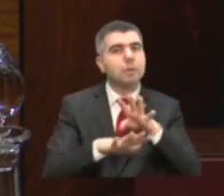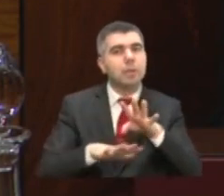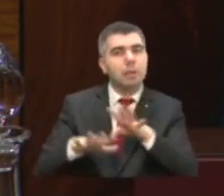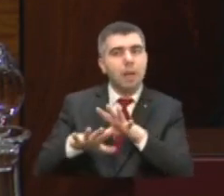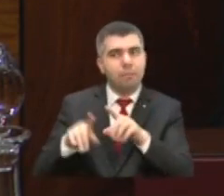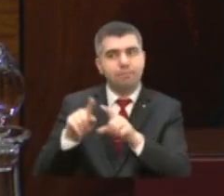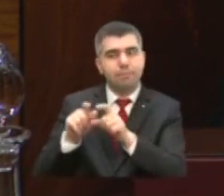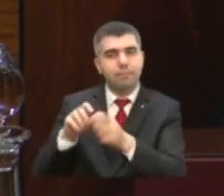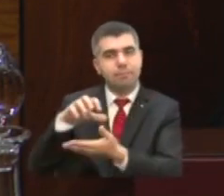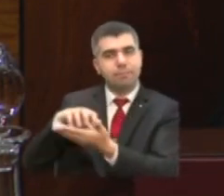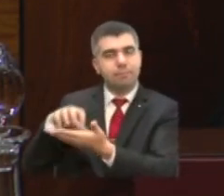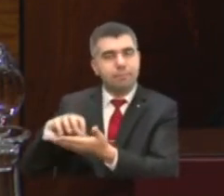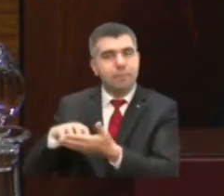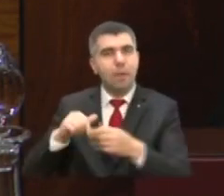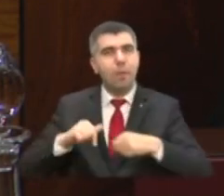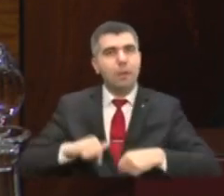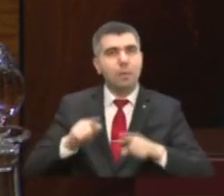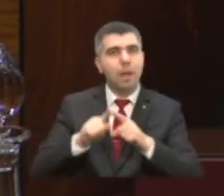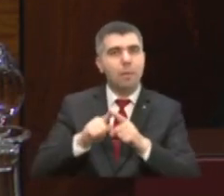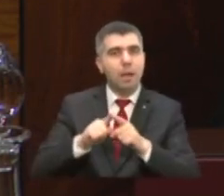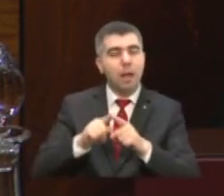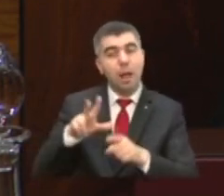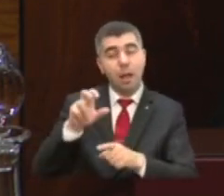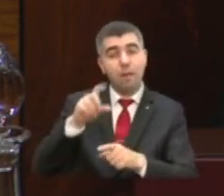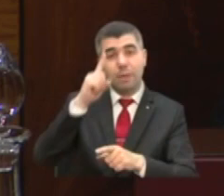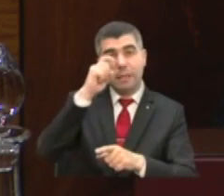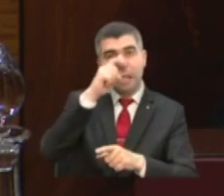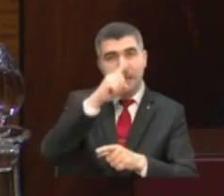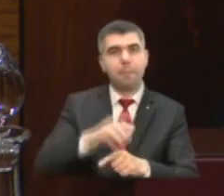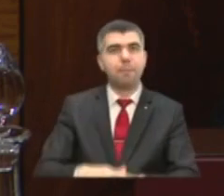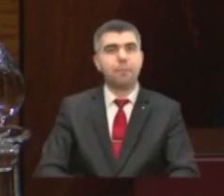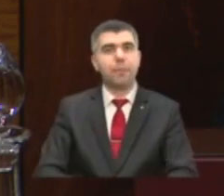الظرفية الاقتصادية الصعبة. اليوم